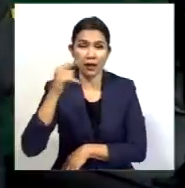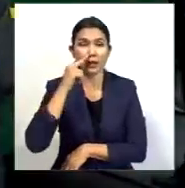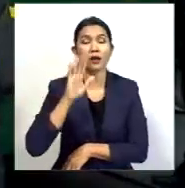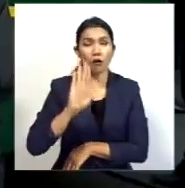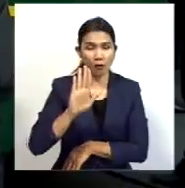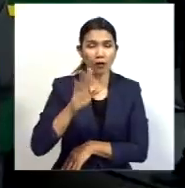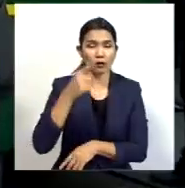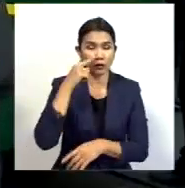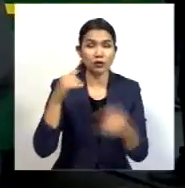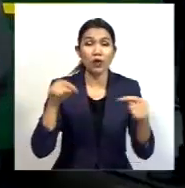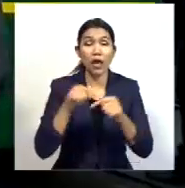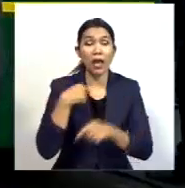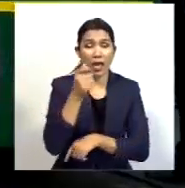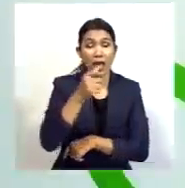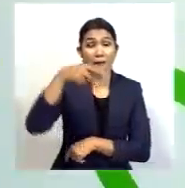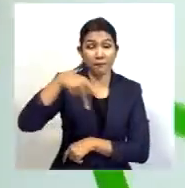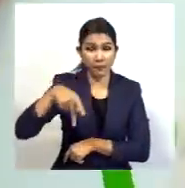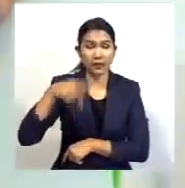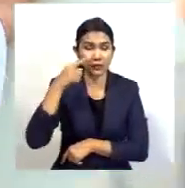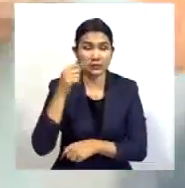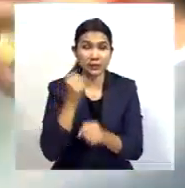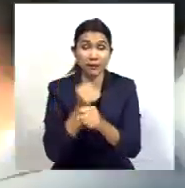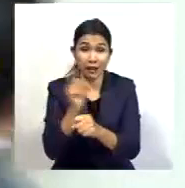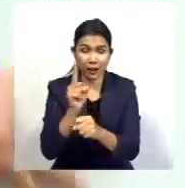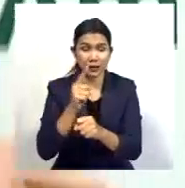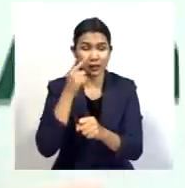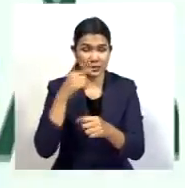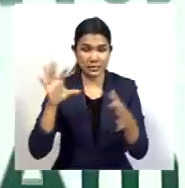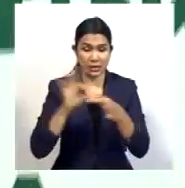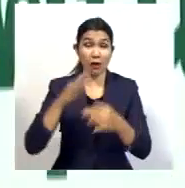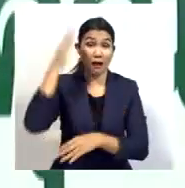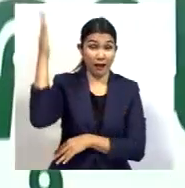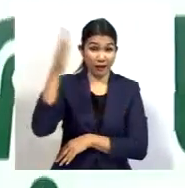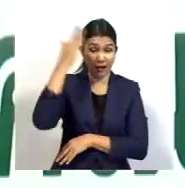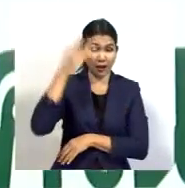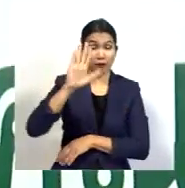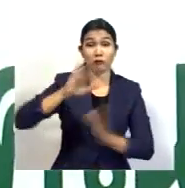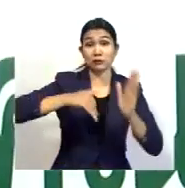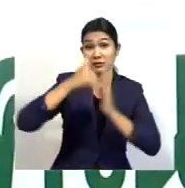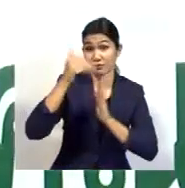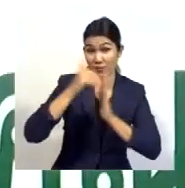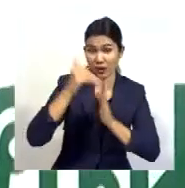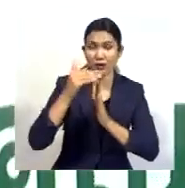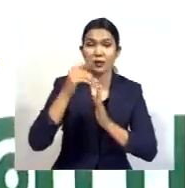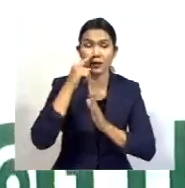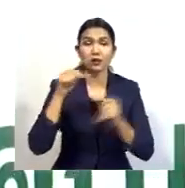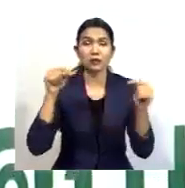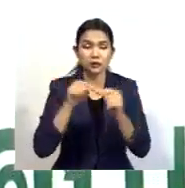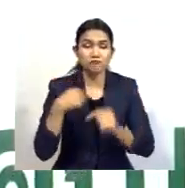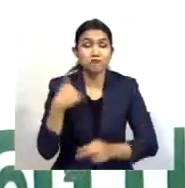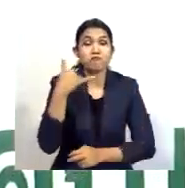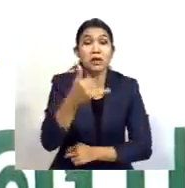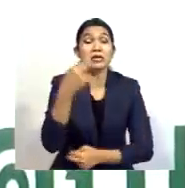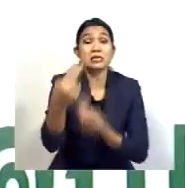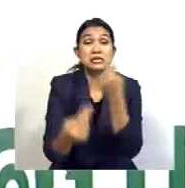ค่ะโดยแอปพลิเคชันนี้เนี่ยเขาจะเป็นการติดตามคุณภาพอากาศของจังหวัดเชียงใหม่ซึ่งระหว่างการเยี่ยมช